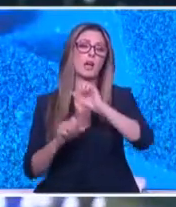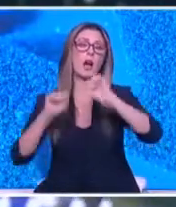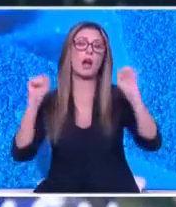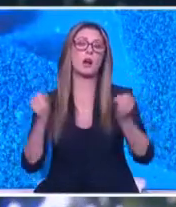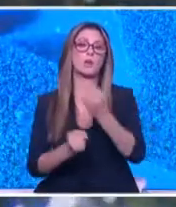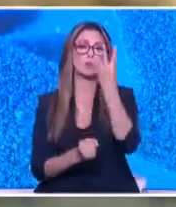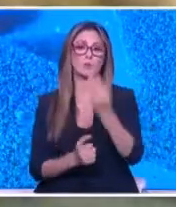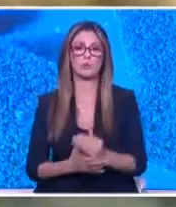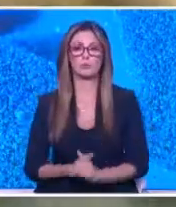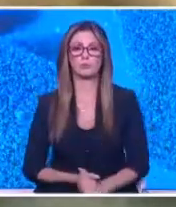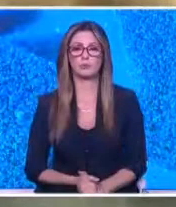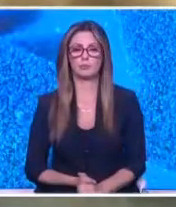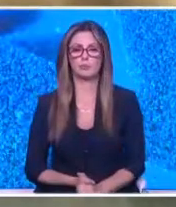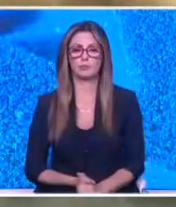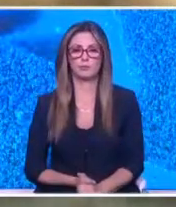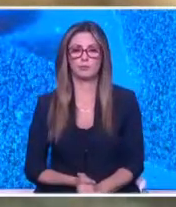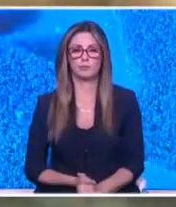ulaştı.